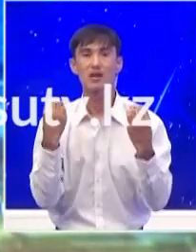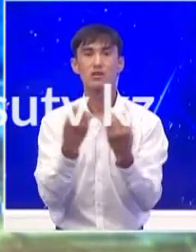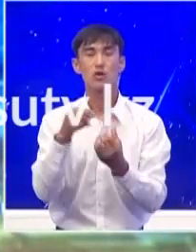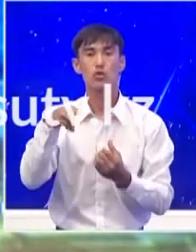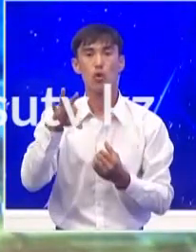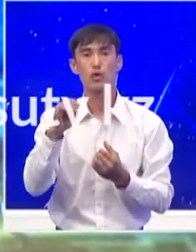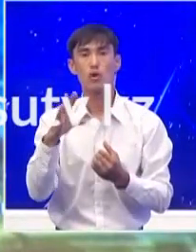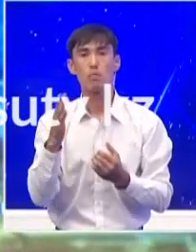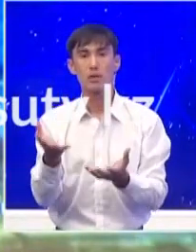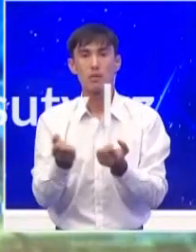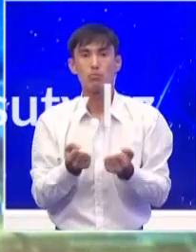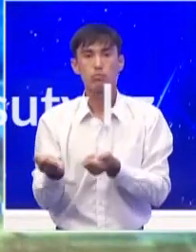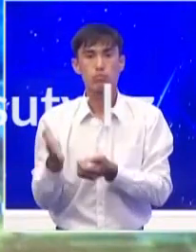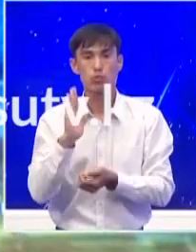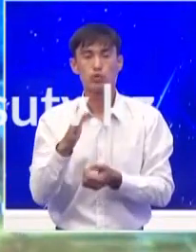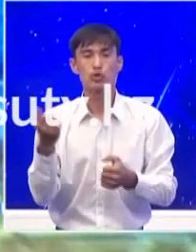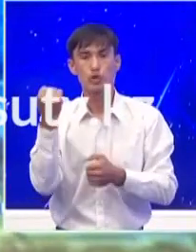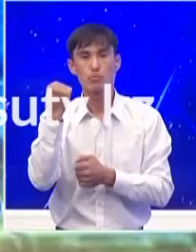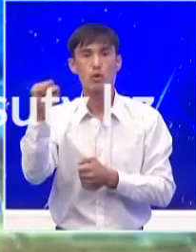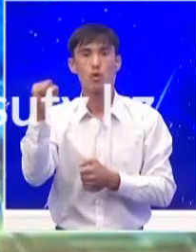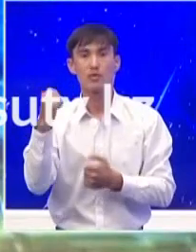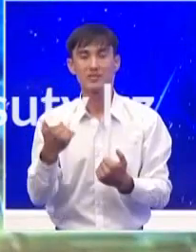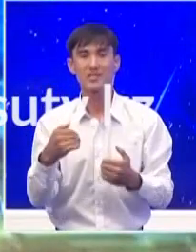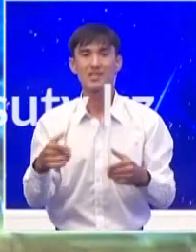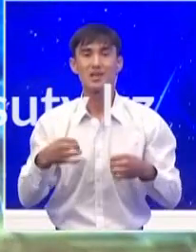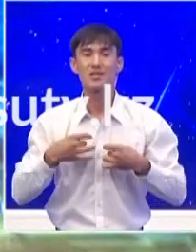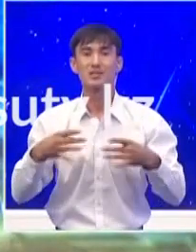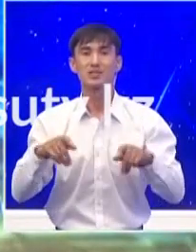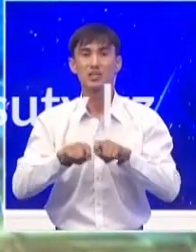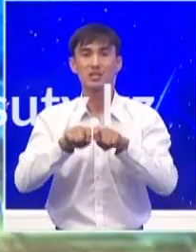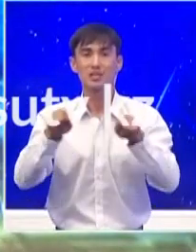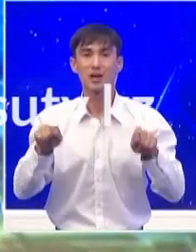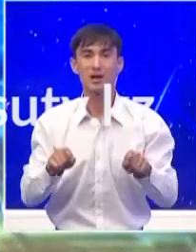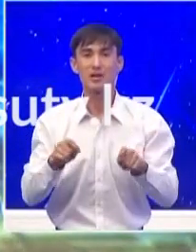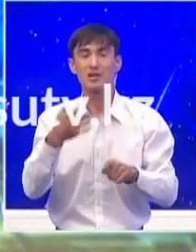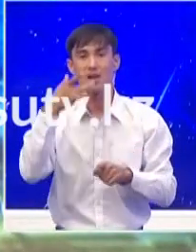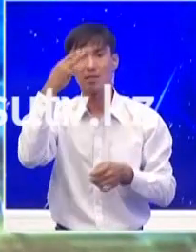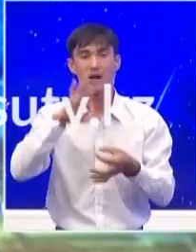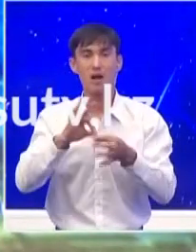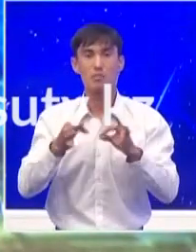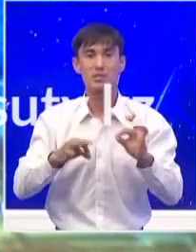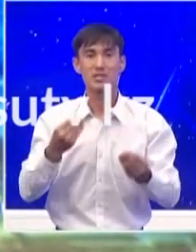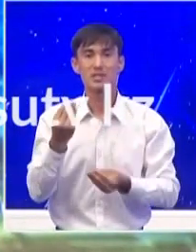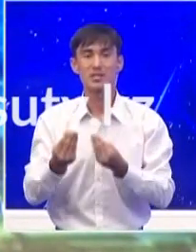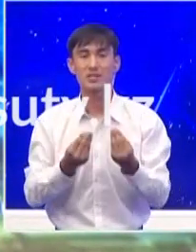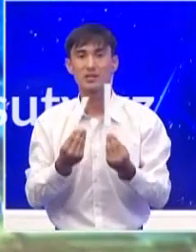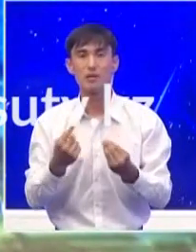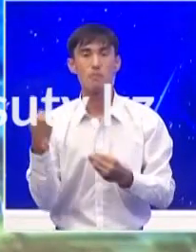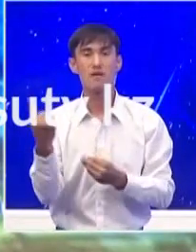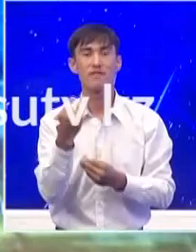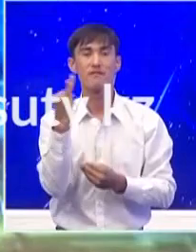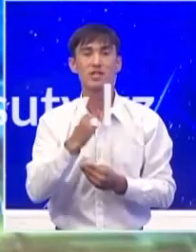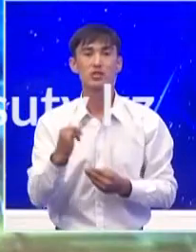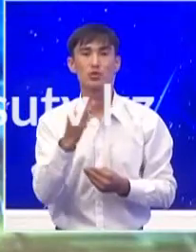токио принимает будущих чемпионов а здесь состоялась торжественная церемония открытия летних олимпийских игр впервые в истории